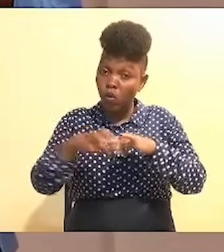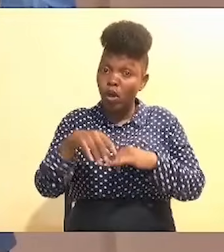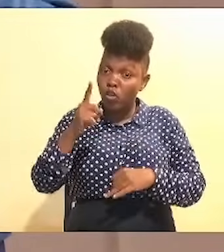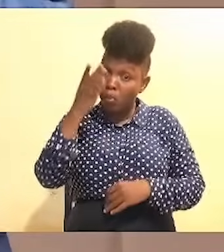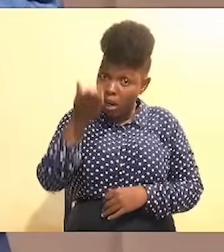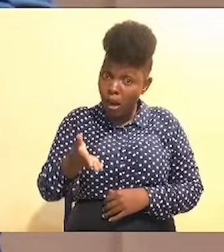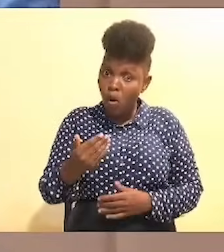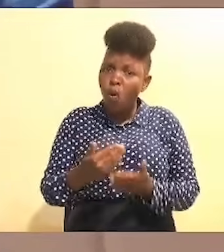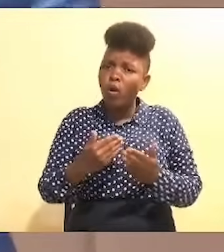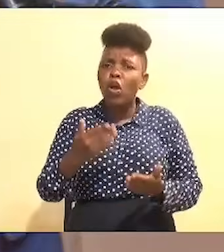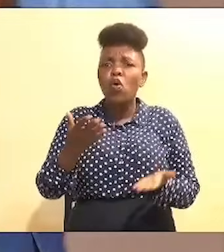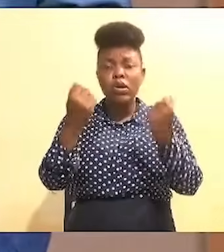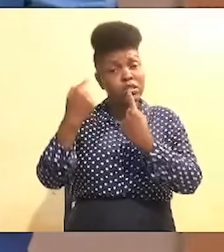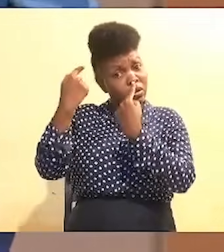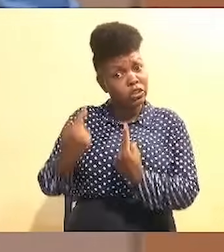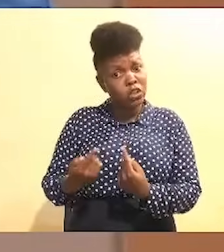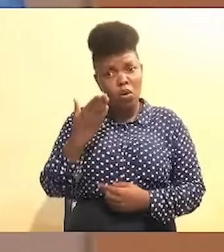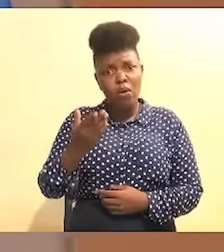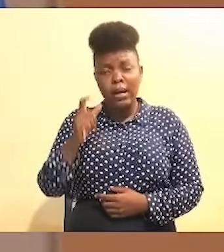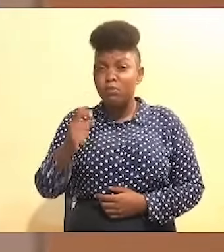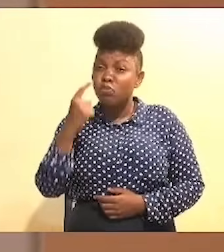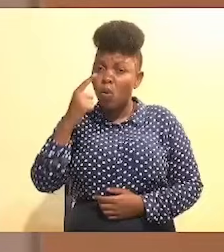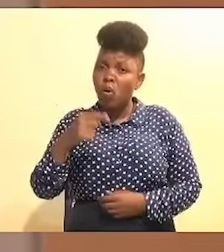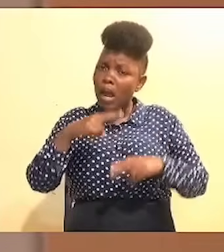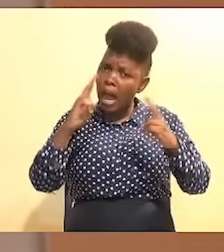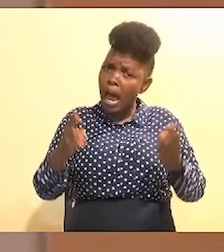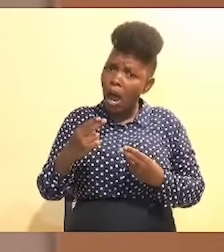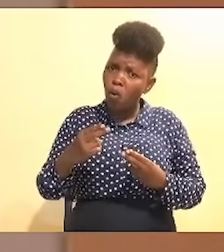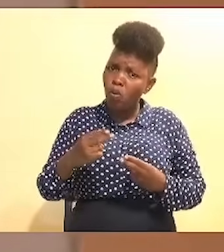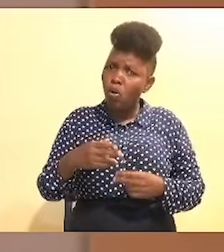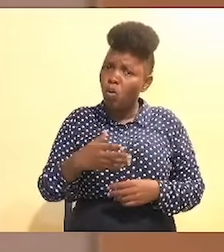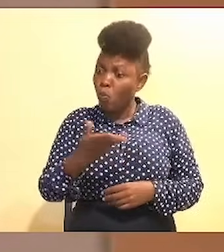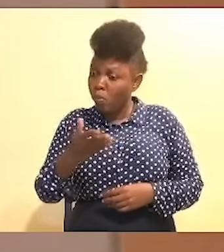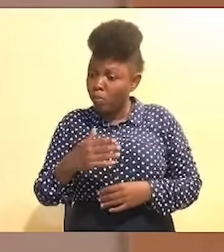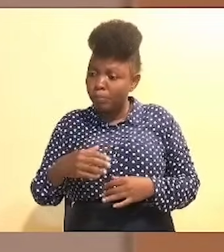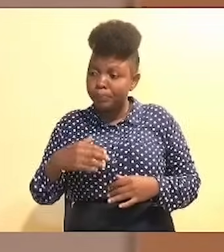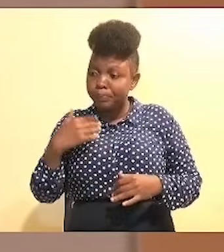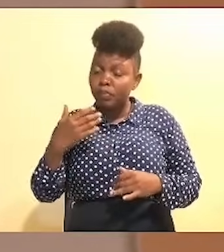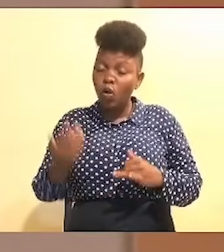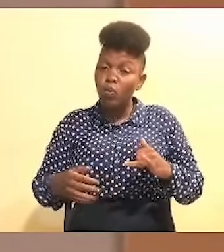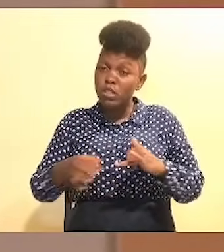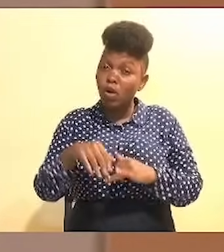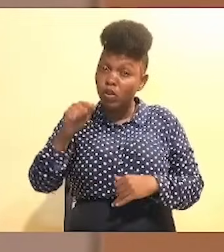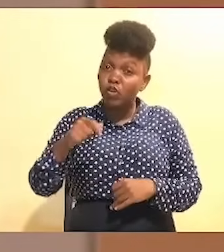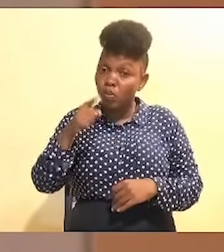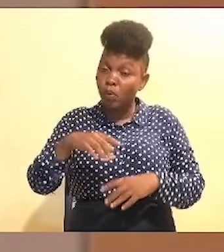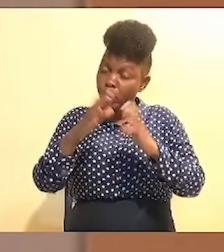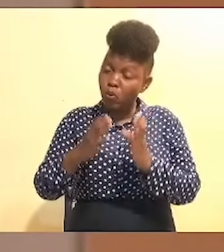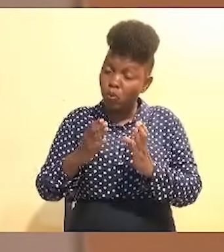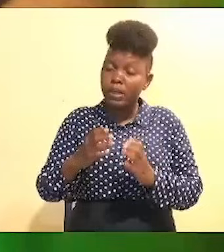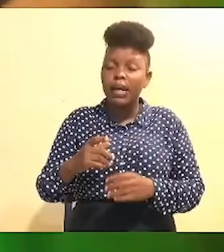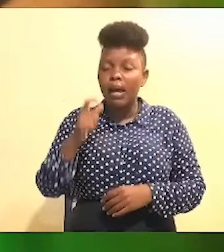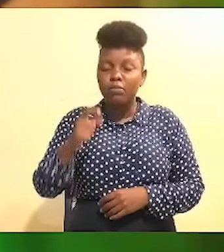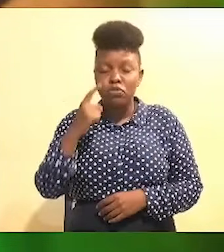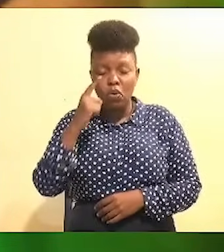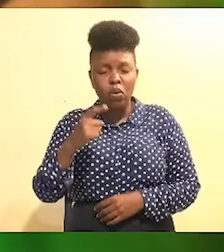Kwa unaweza ukashangaa wewe ni mtu wa kuona au mwenzi wako yeye yuko kwenye kundi la mtu wa kuona. Kwani mtu wa kuona yukoje? Mtu